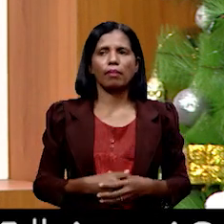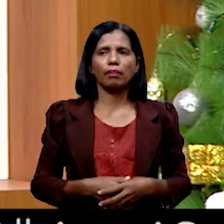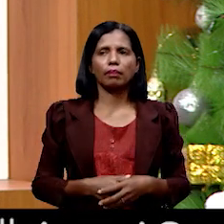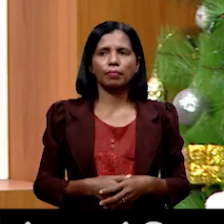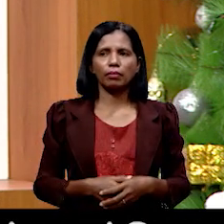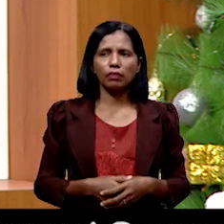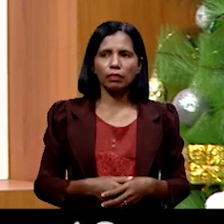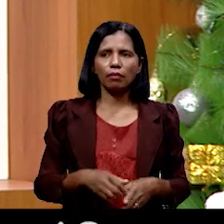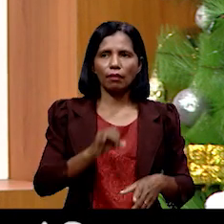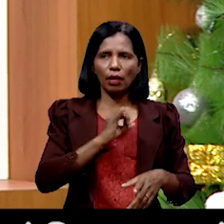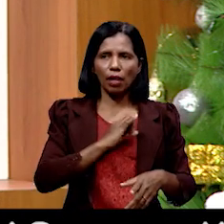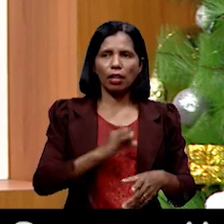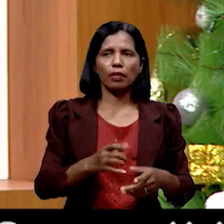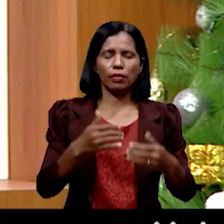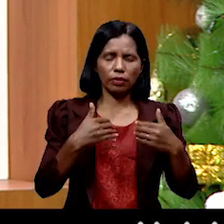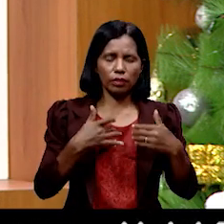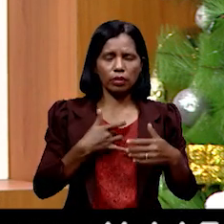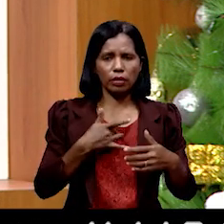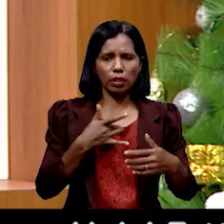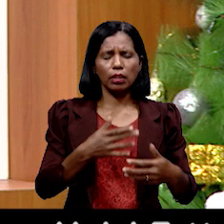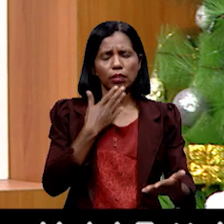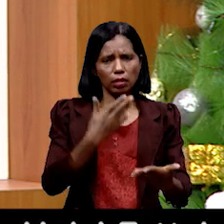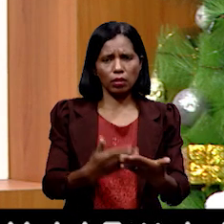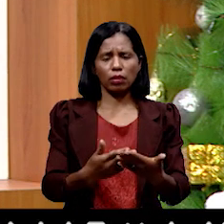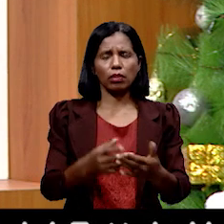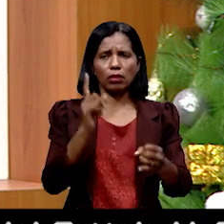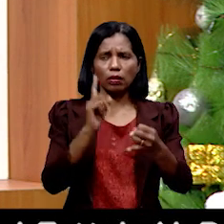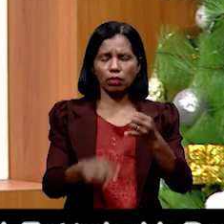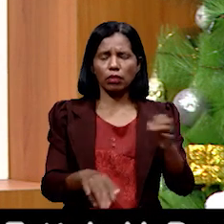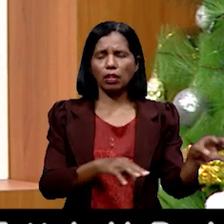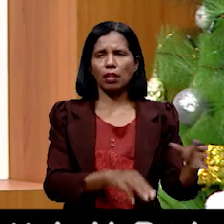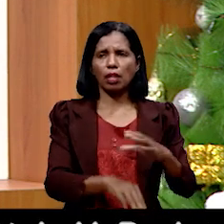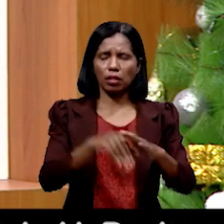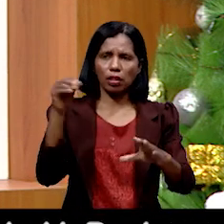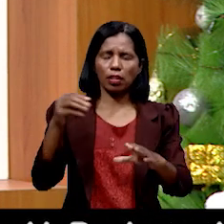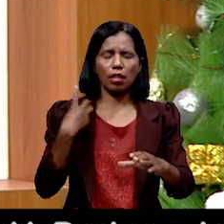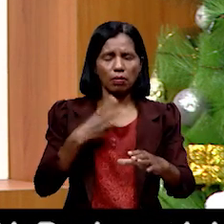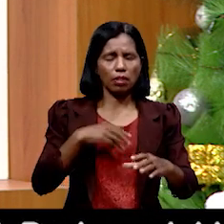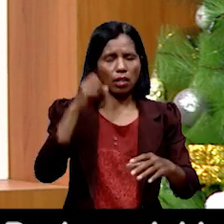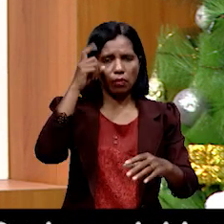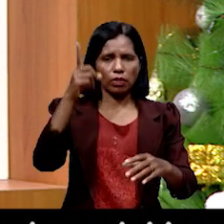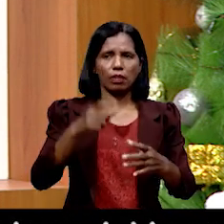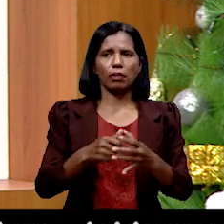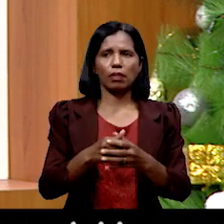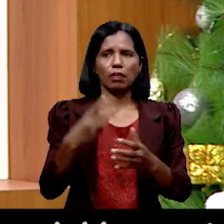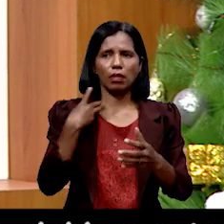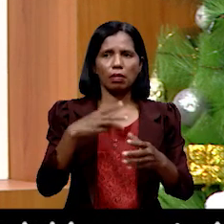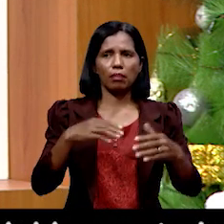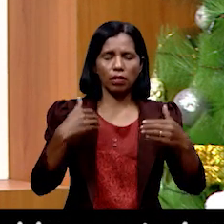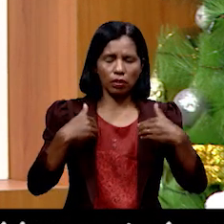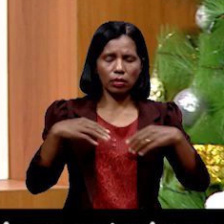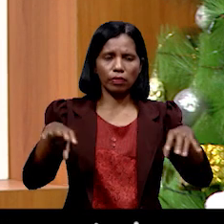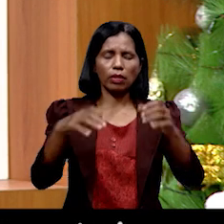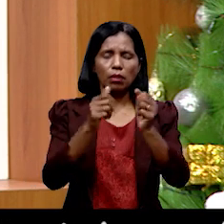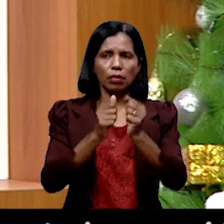ihausin resolvi dutiana, toikus, hasaini amus, angsa, kordakituan. Tamba resolvi dutiana, amutu ya koru dutona,